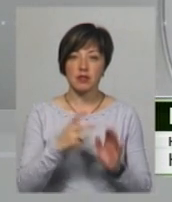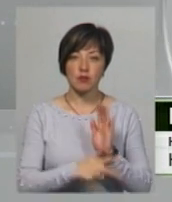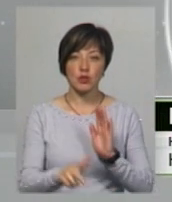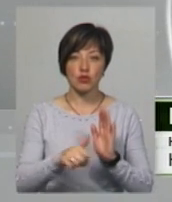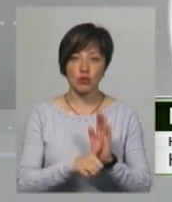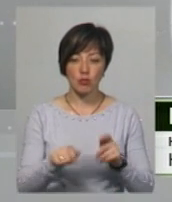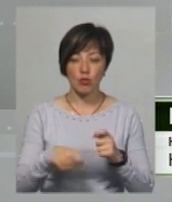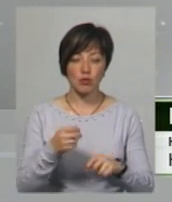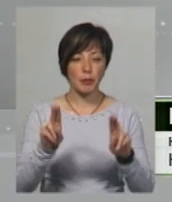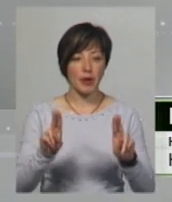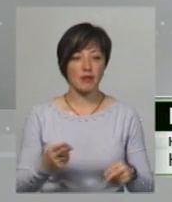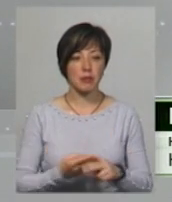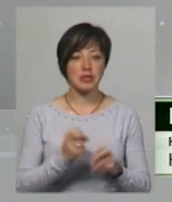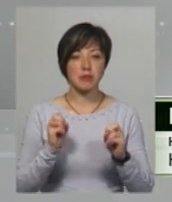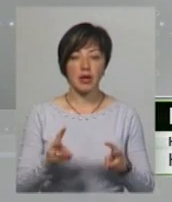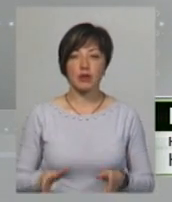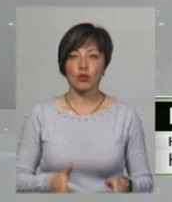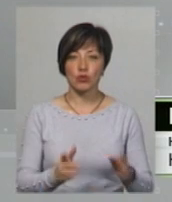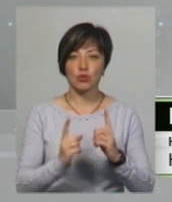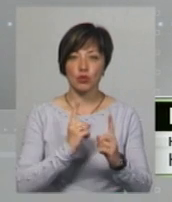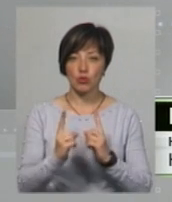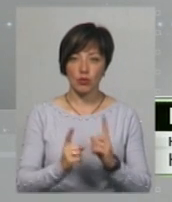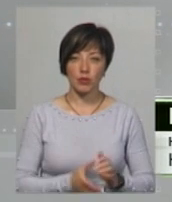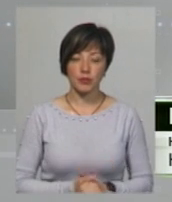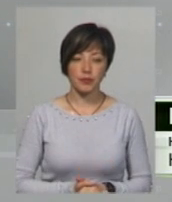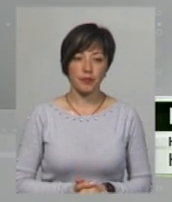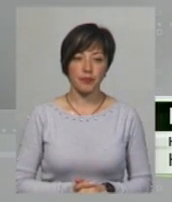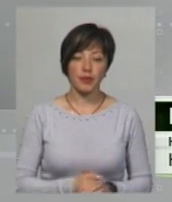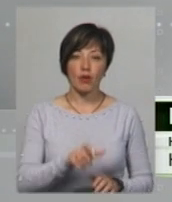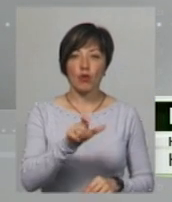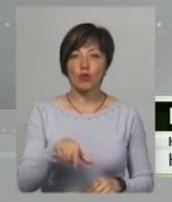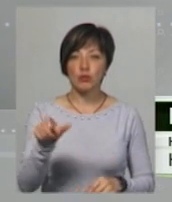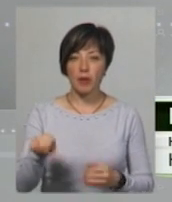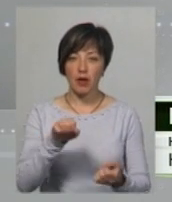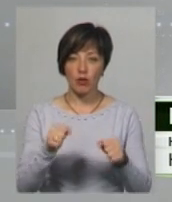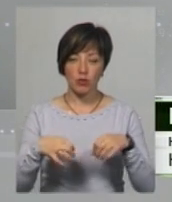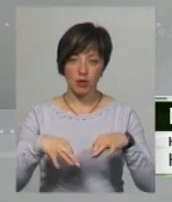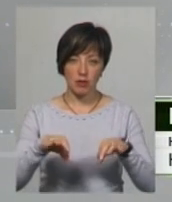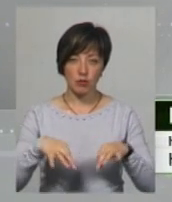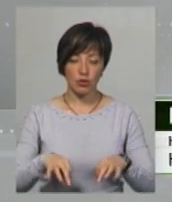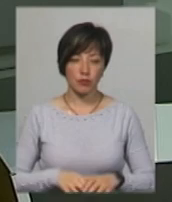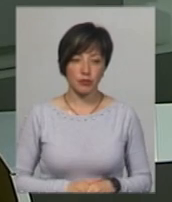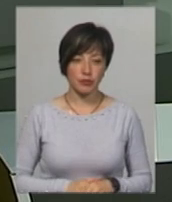286. Це порушення правил безпеки дорожнього руху або експлуатації транспорту особами, які керують транспортними засобами.